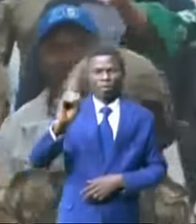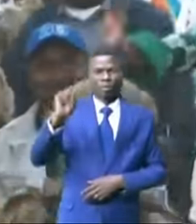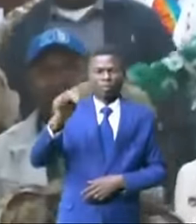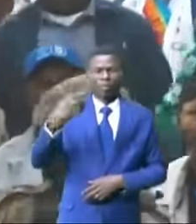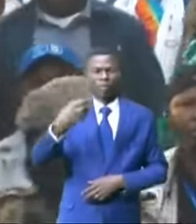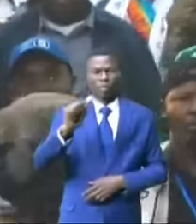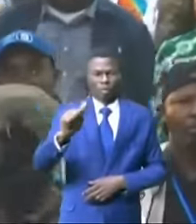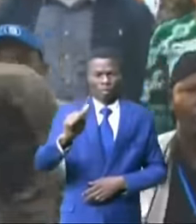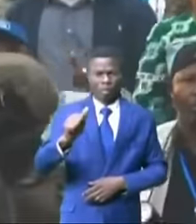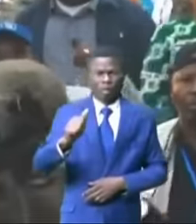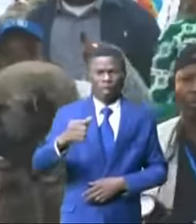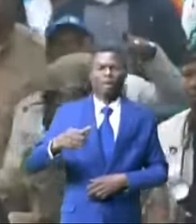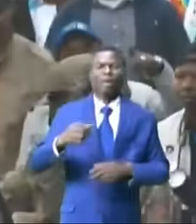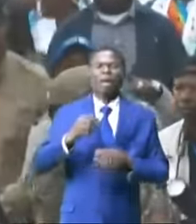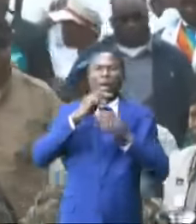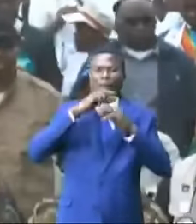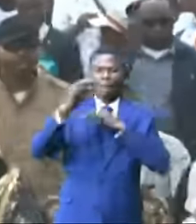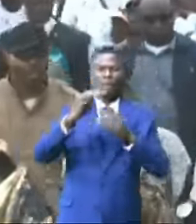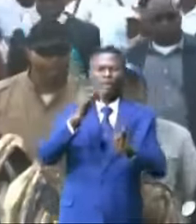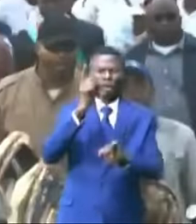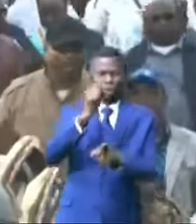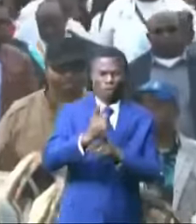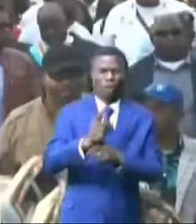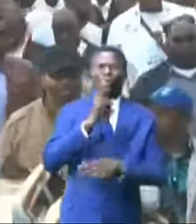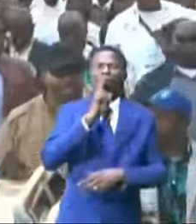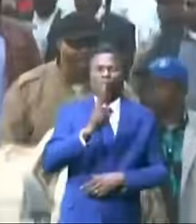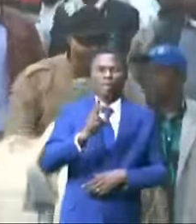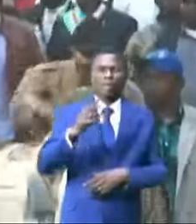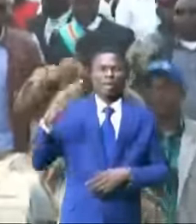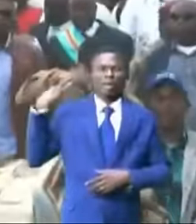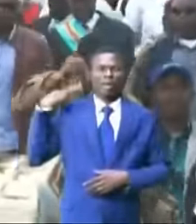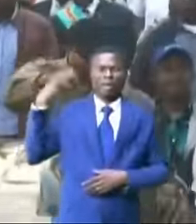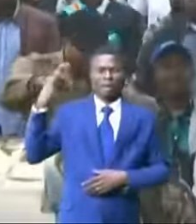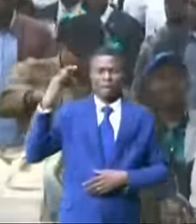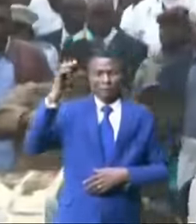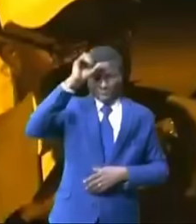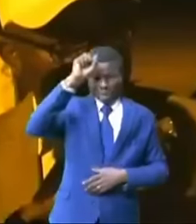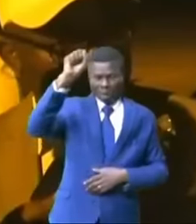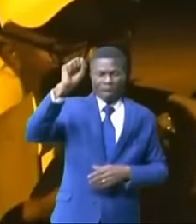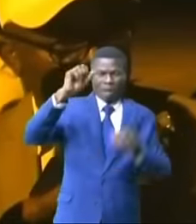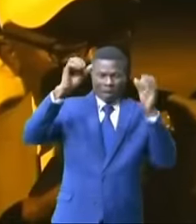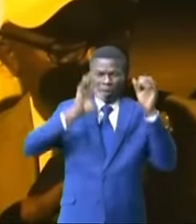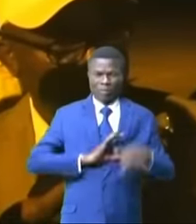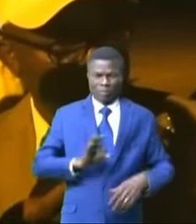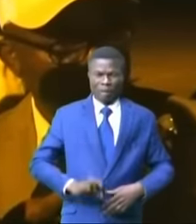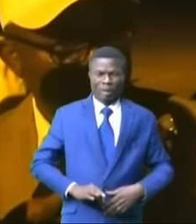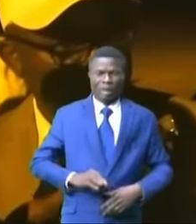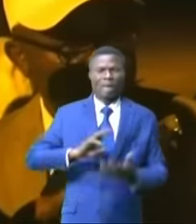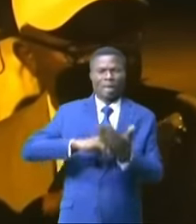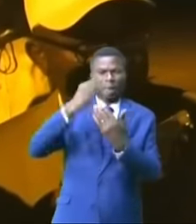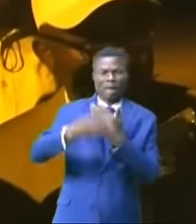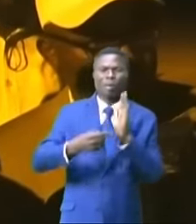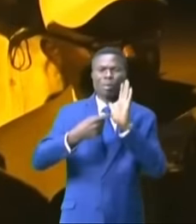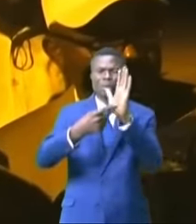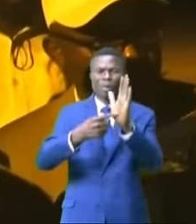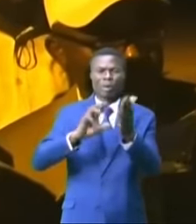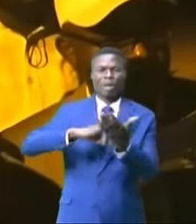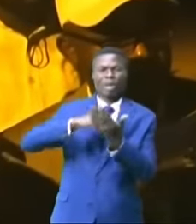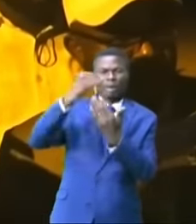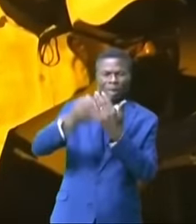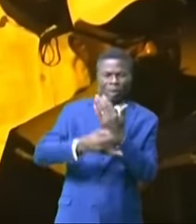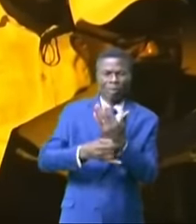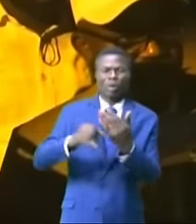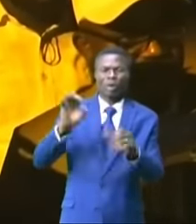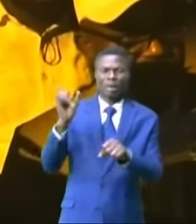franc, sincère et direct. Le candidat Félix a fait part de son bilan, des réalisations et des projets, programmes mis